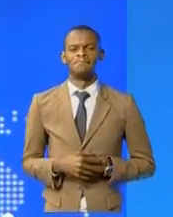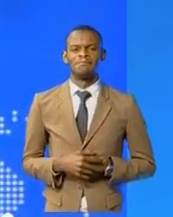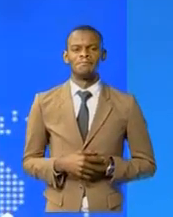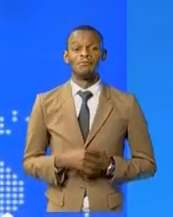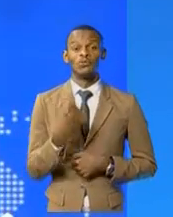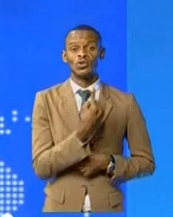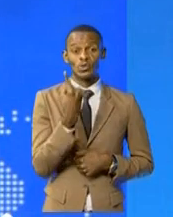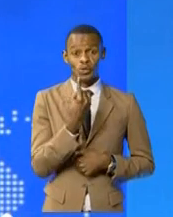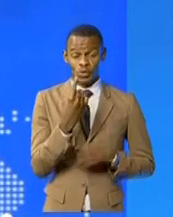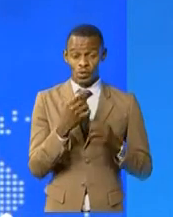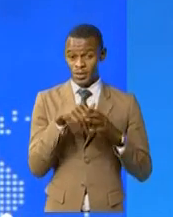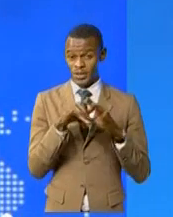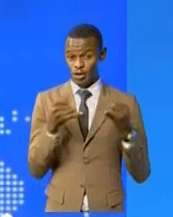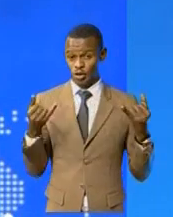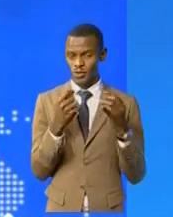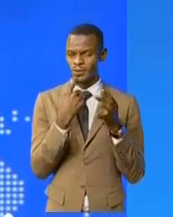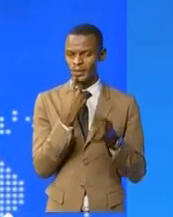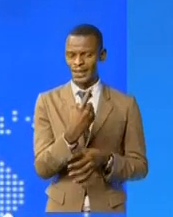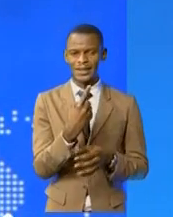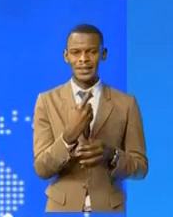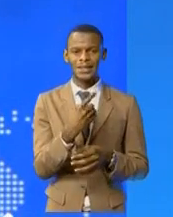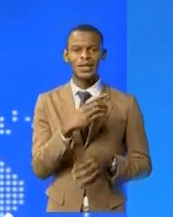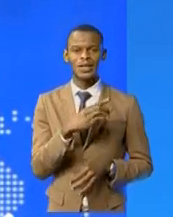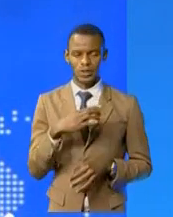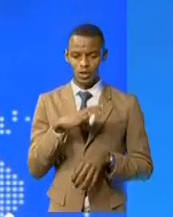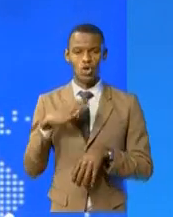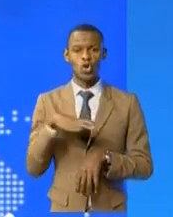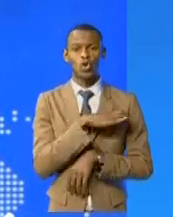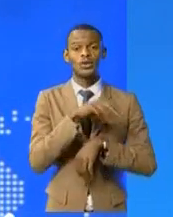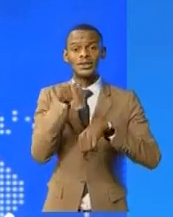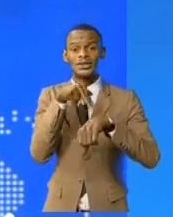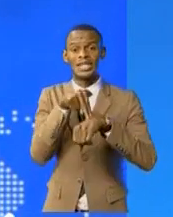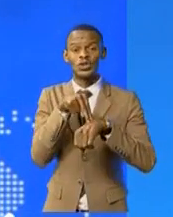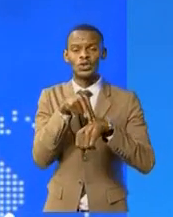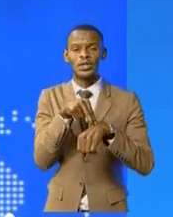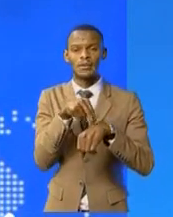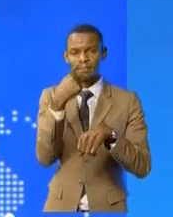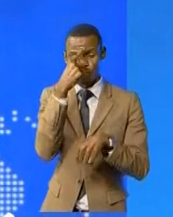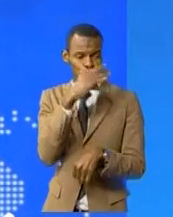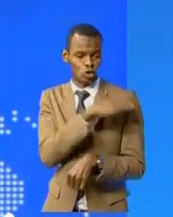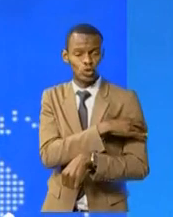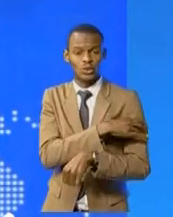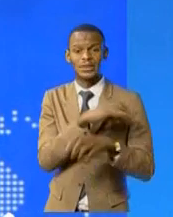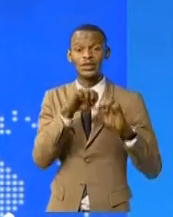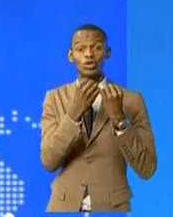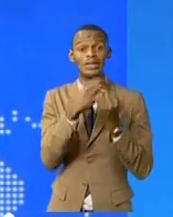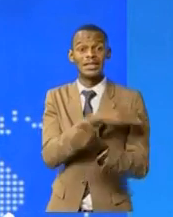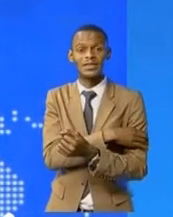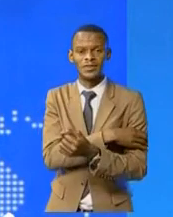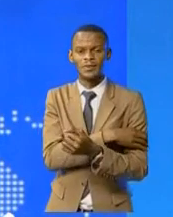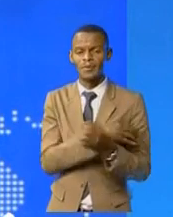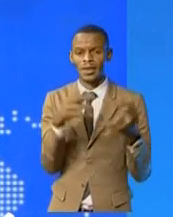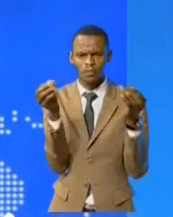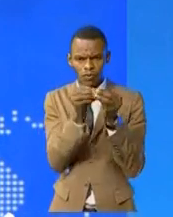Toujours en actualité, le Conseil national de la société civile monte au créneau et fustige l'exploitation illégale des ressources naturelles